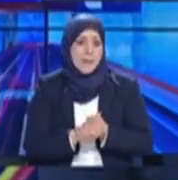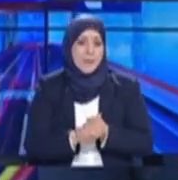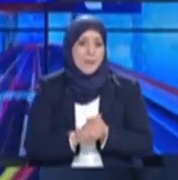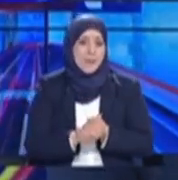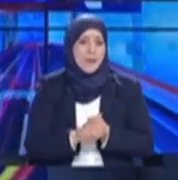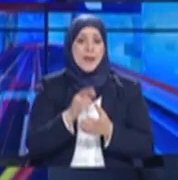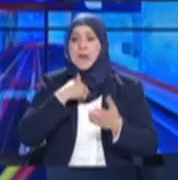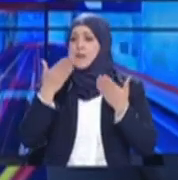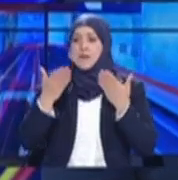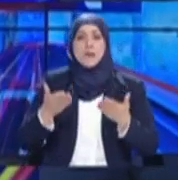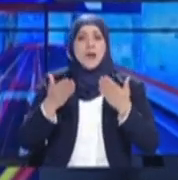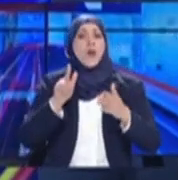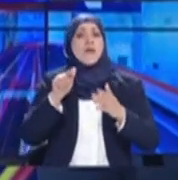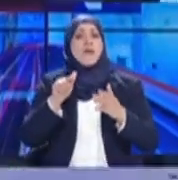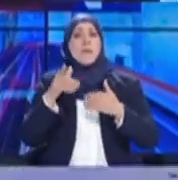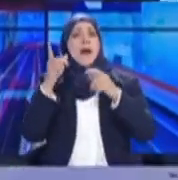الحالي